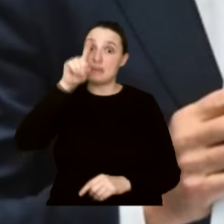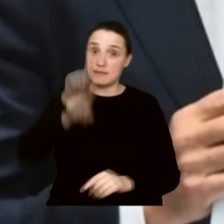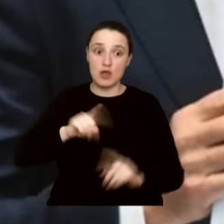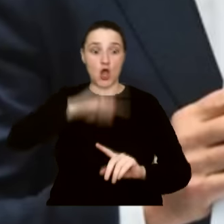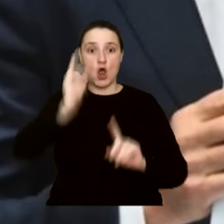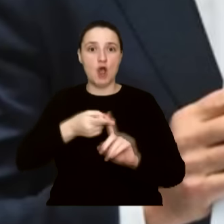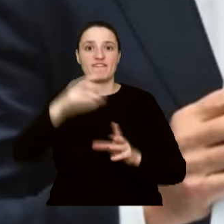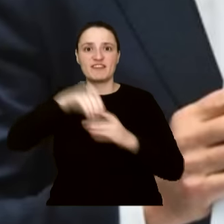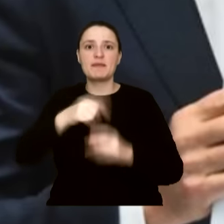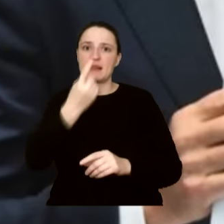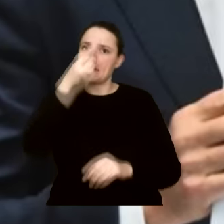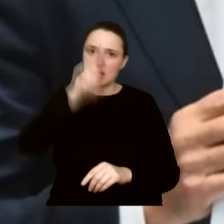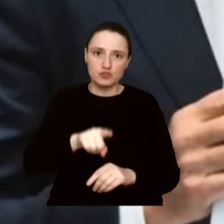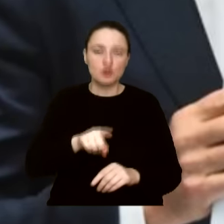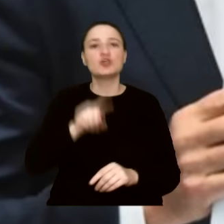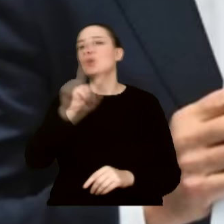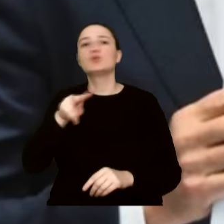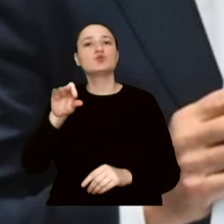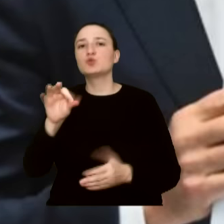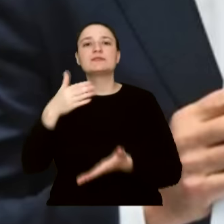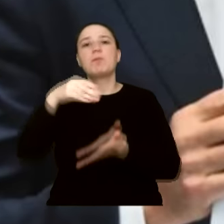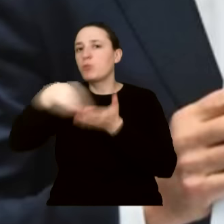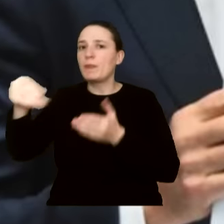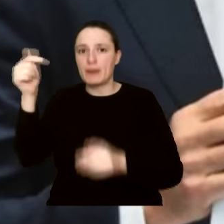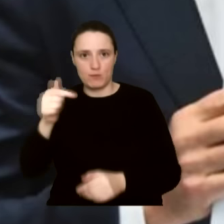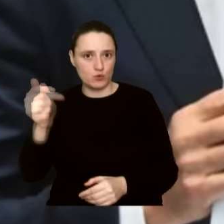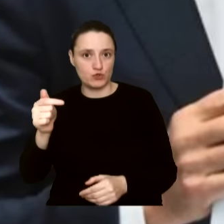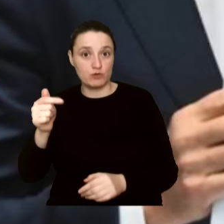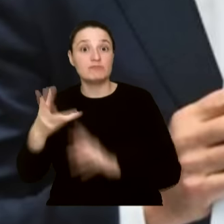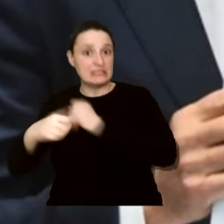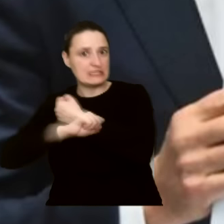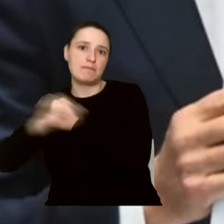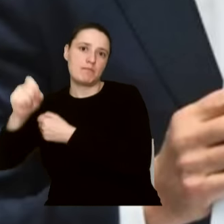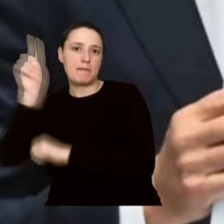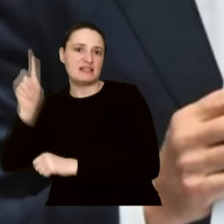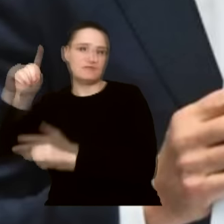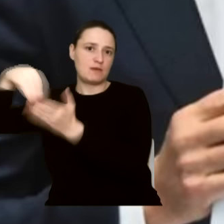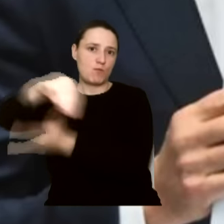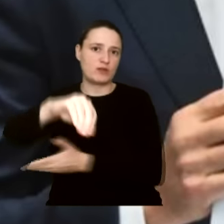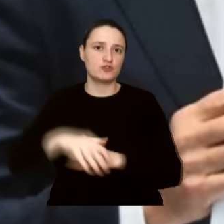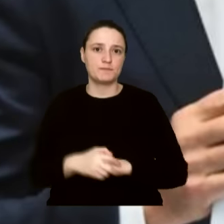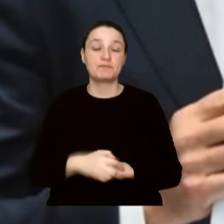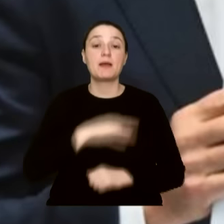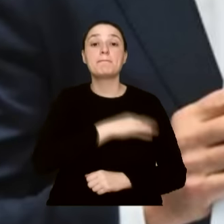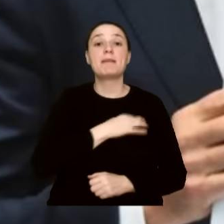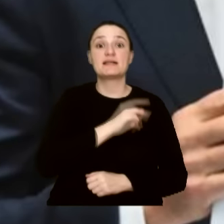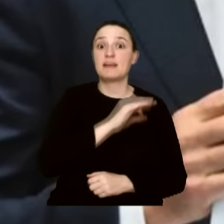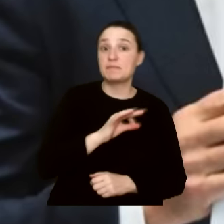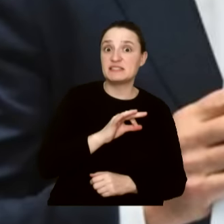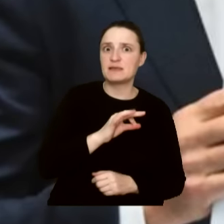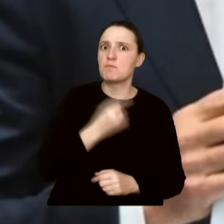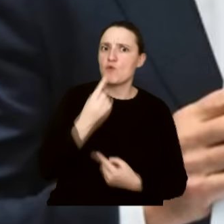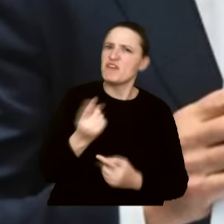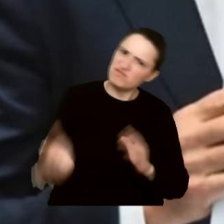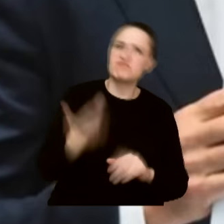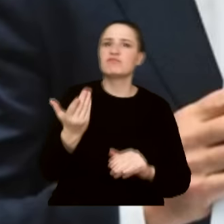zapłacić składek na ubezpieczenia społeczne. Zapłaci za nich państwo. Prawo i Sprawiedliwość podbija stawkę.